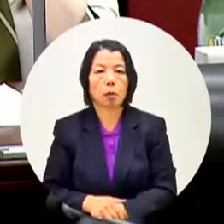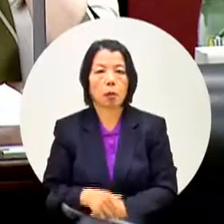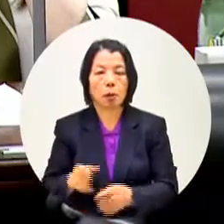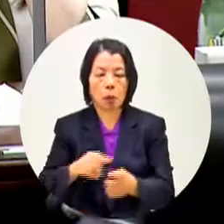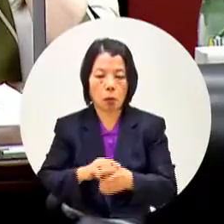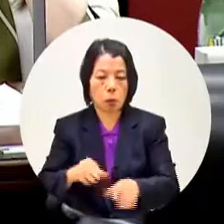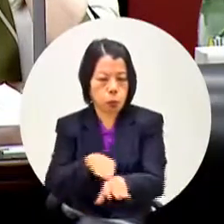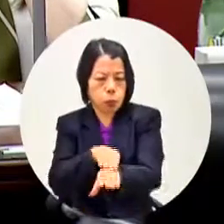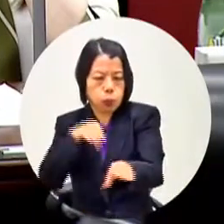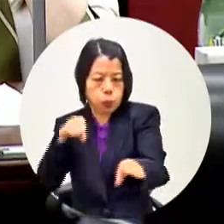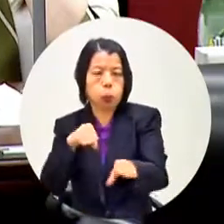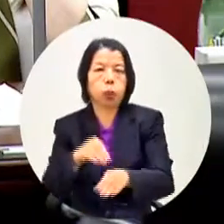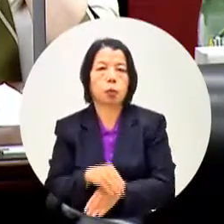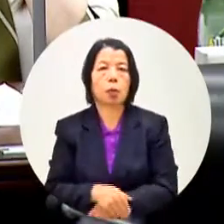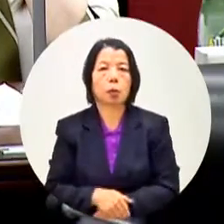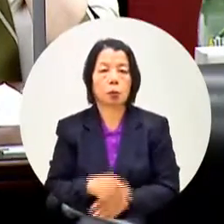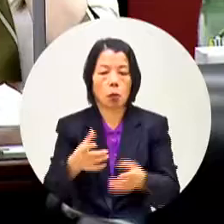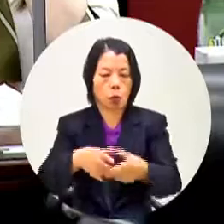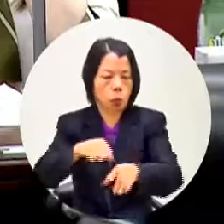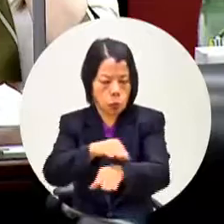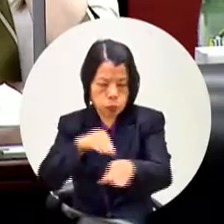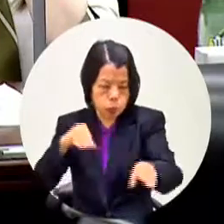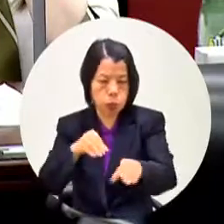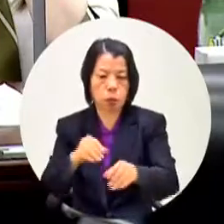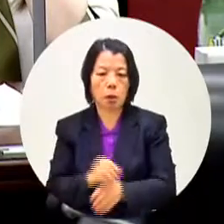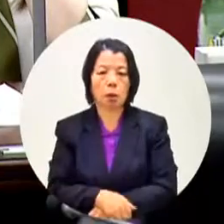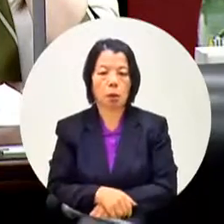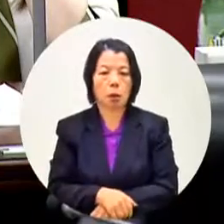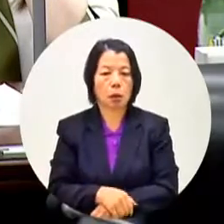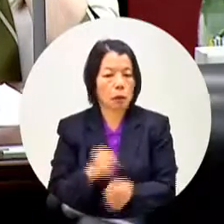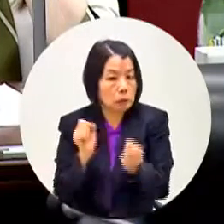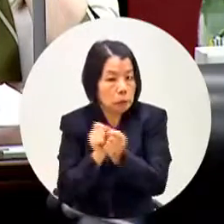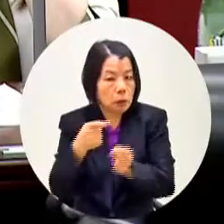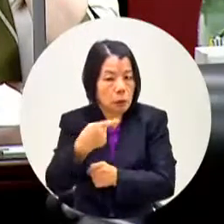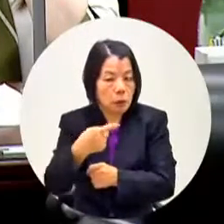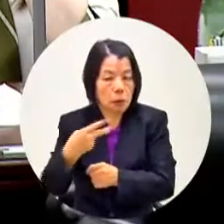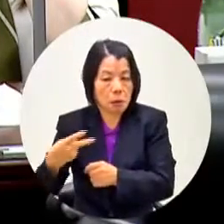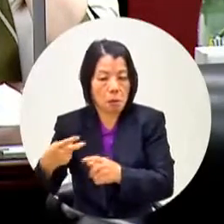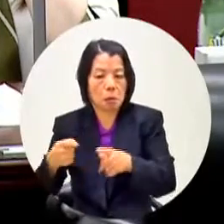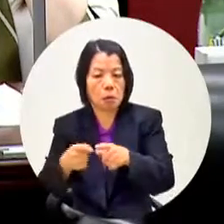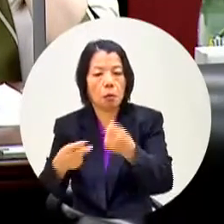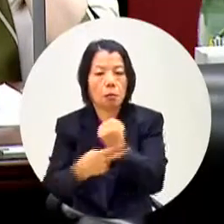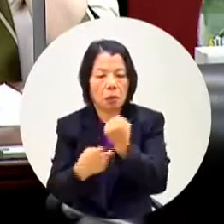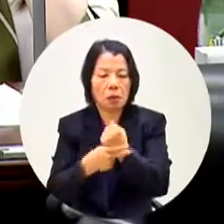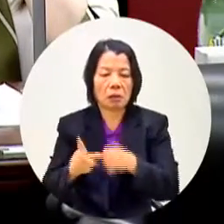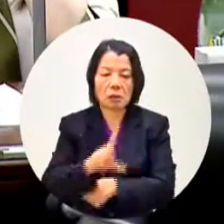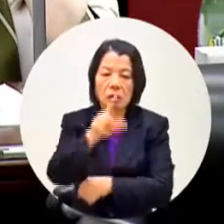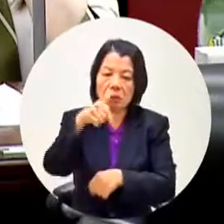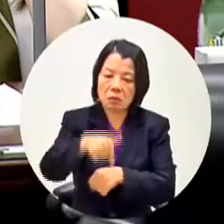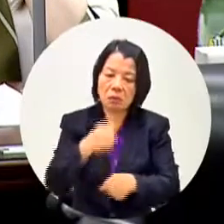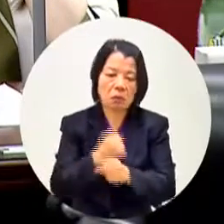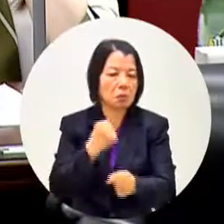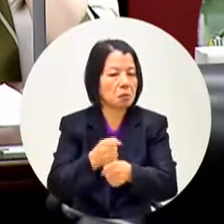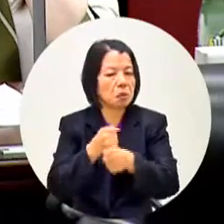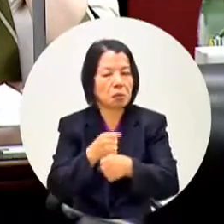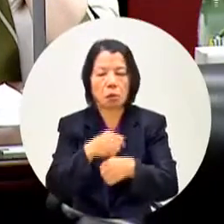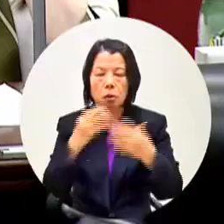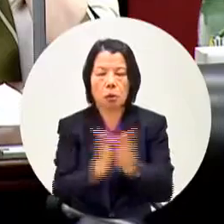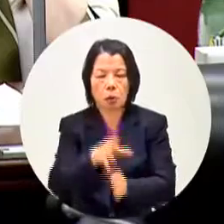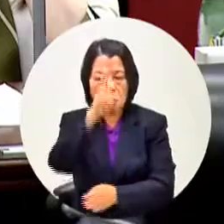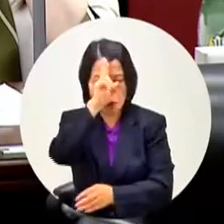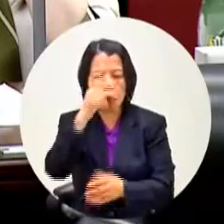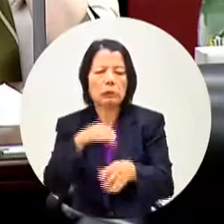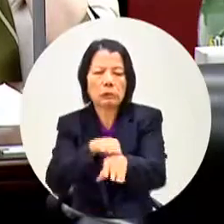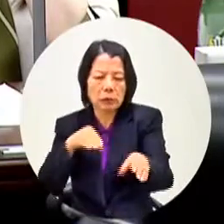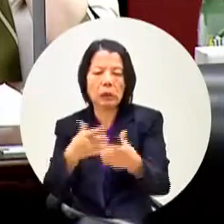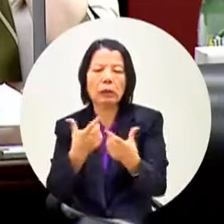教的是，在我们介寿东路好上交流道冈山上介绍东路向冈山交